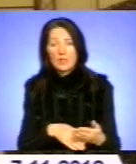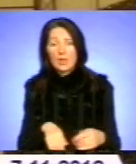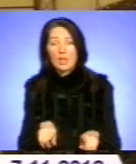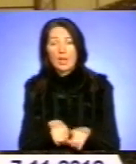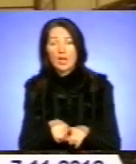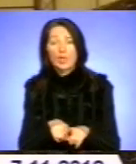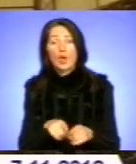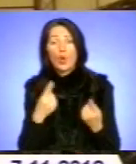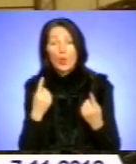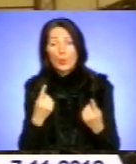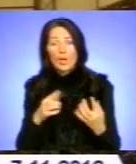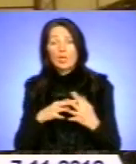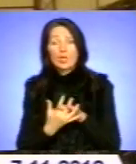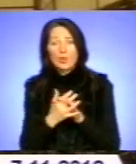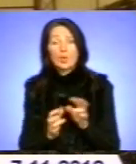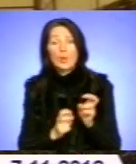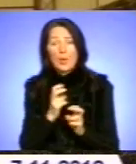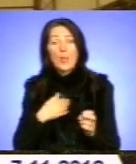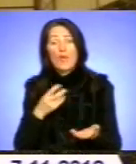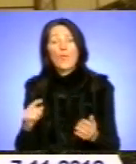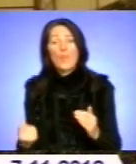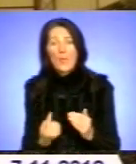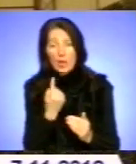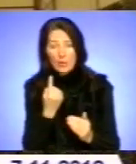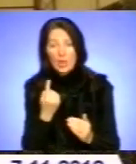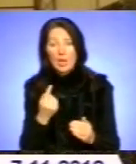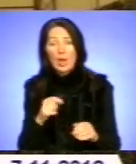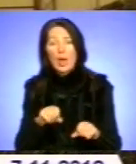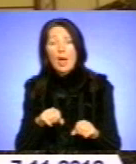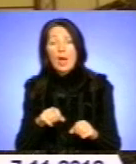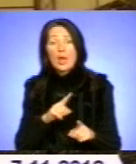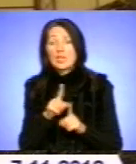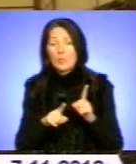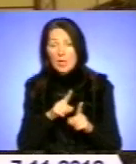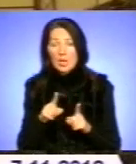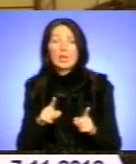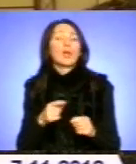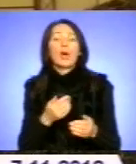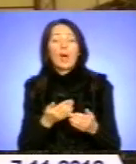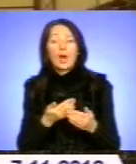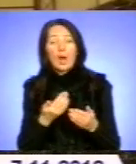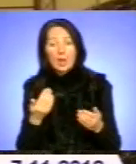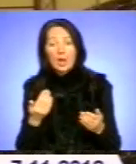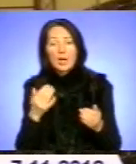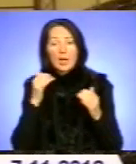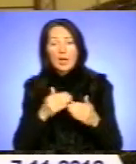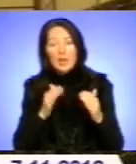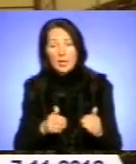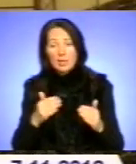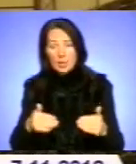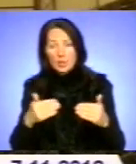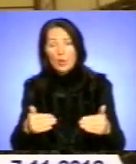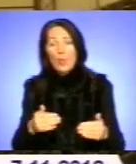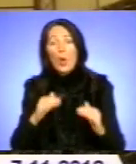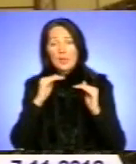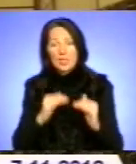крупных сельхозпроизводителей мы впервые поломали отрицательную тенденцию по снижению поголовья. В этом